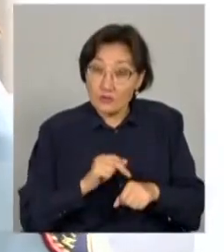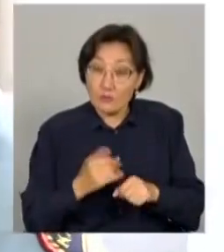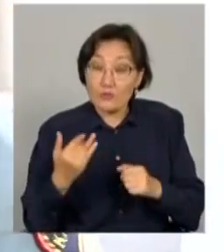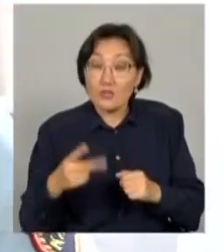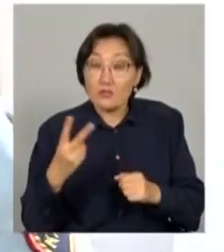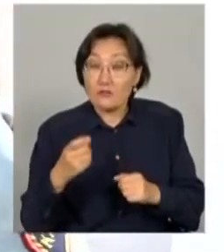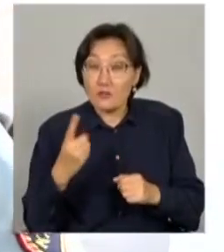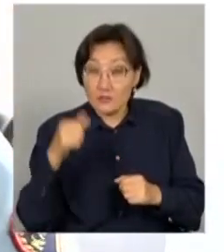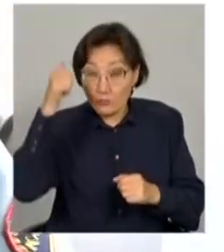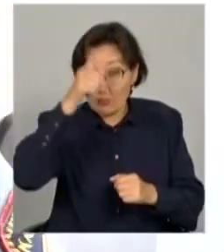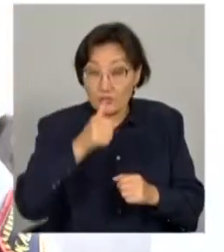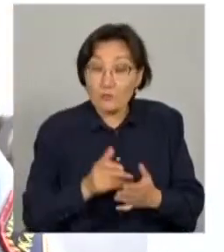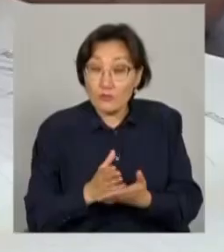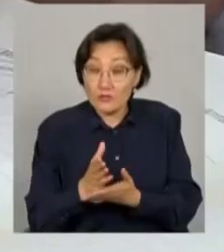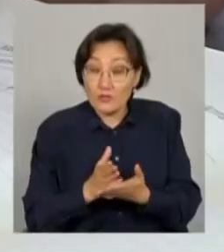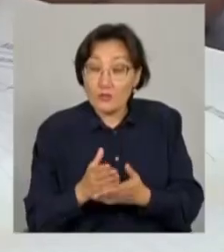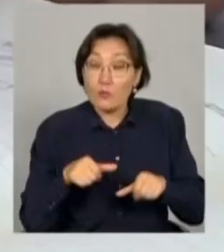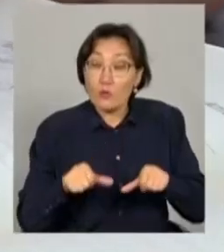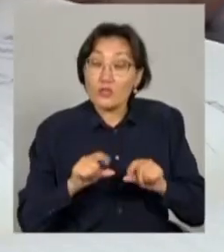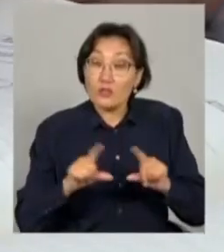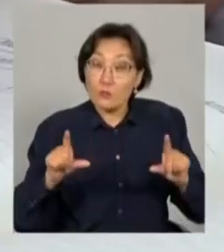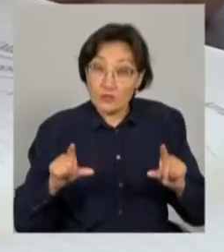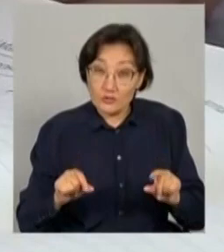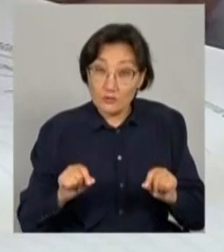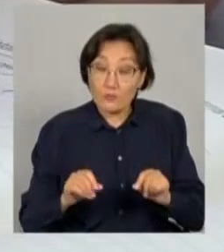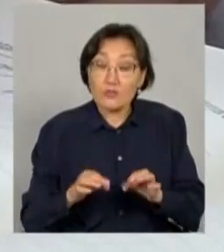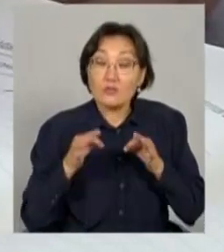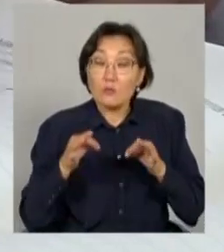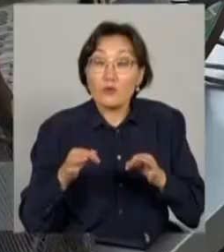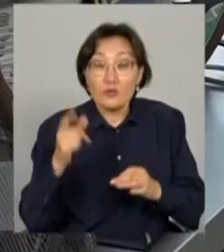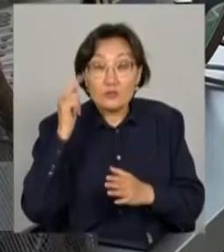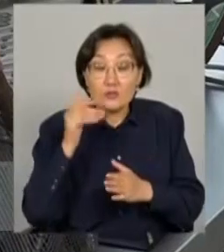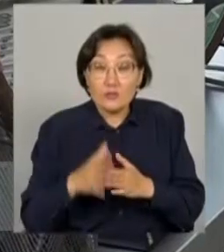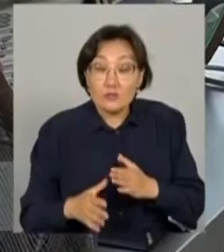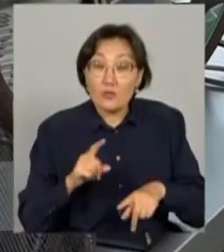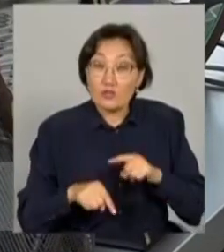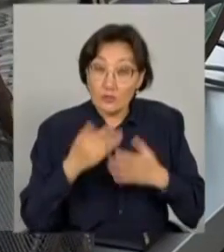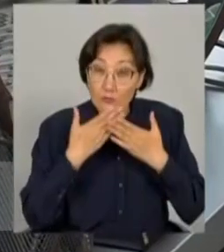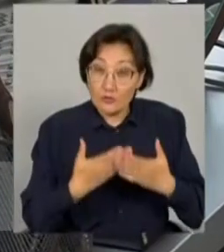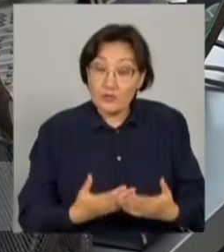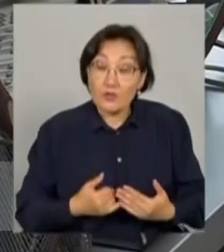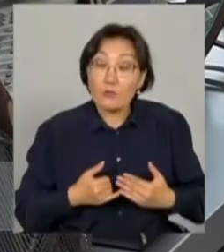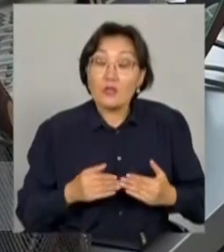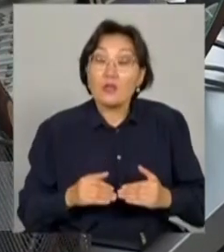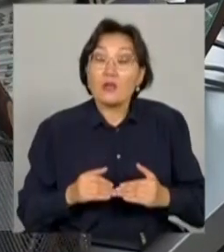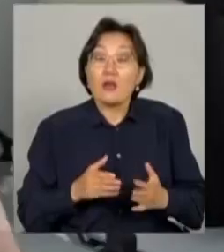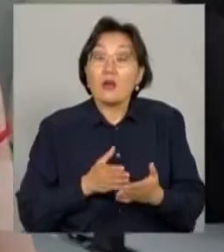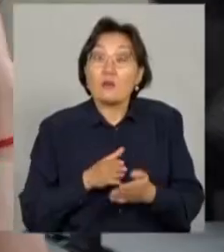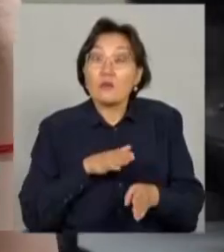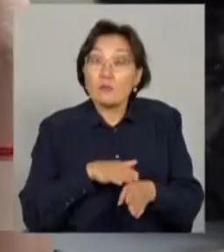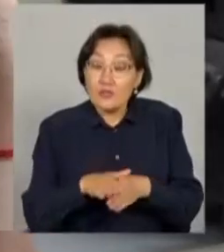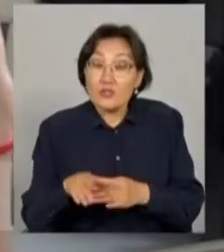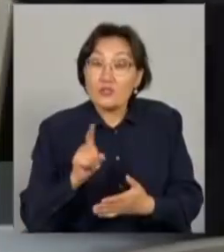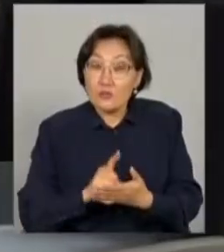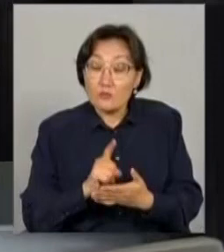уже 21 год она служит в правоохранительных органах. По ее словам, понятия вроде патриотизма, чести и выполнения служебного долга в их